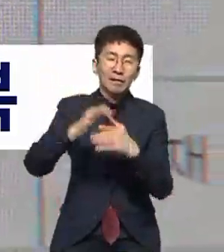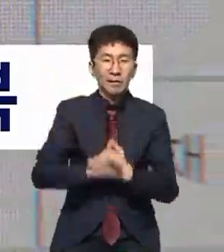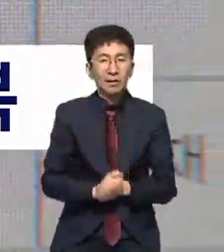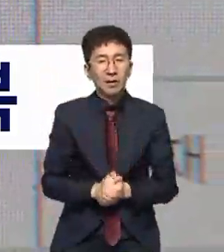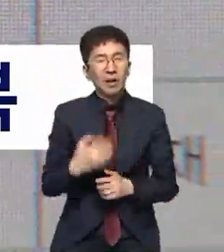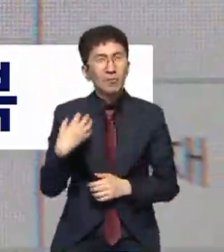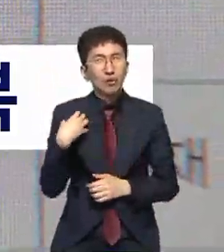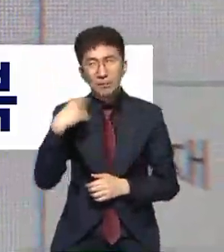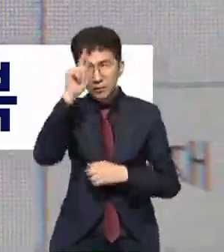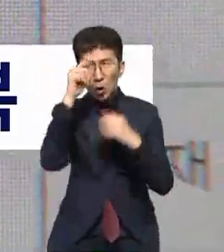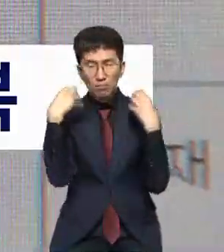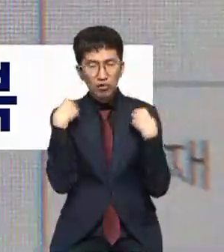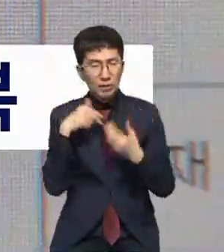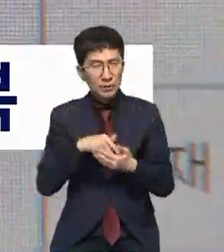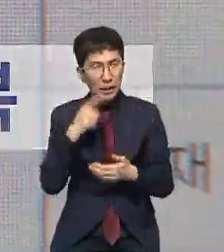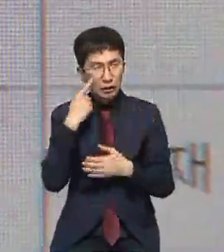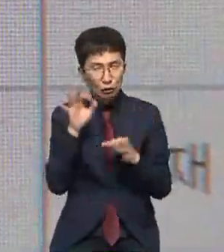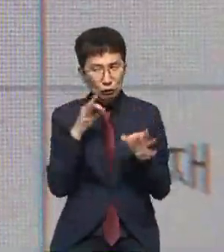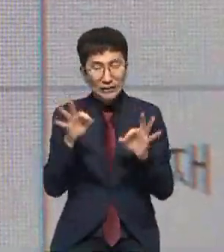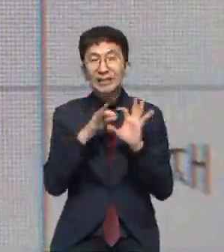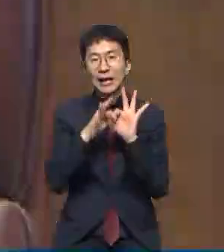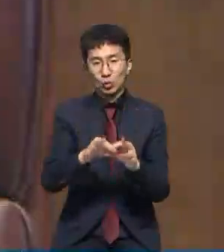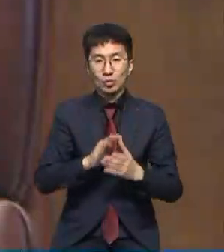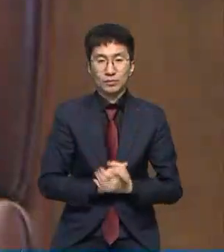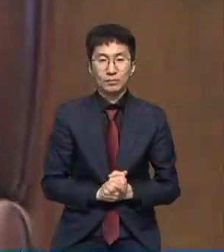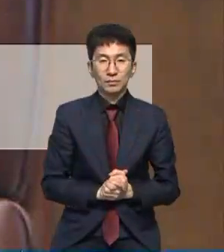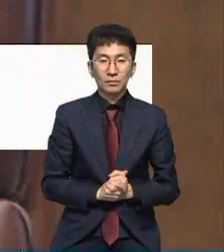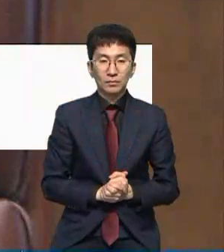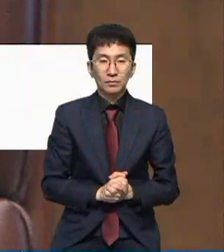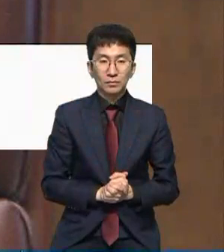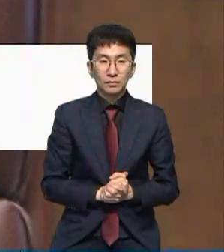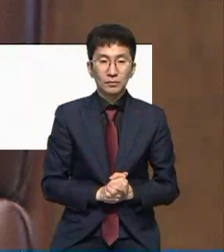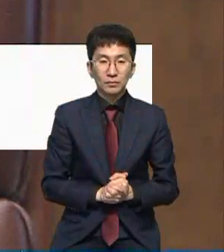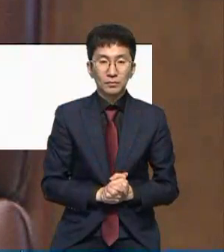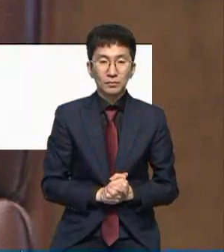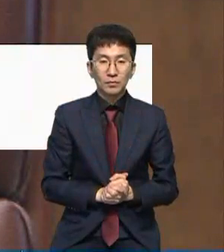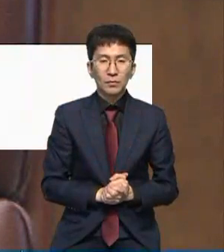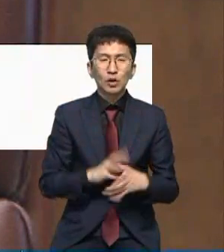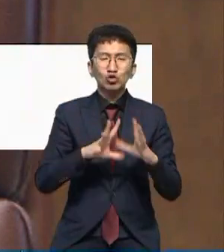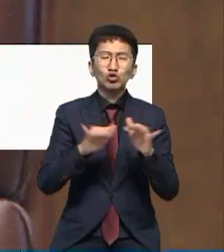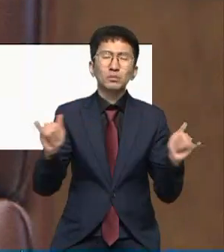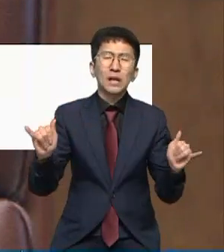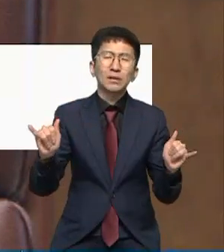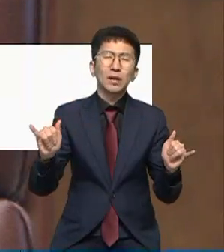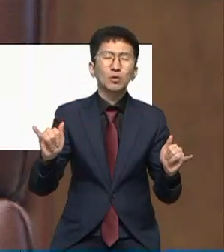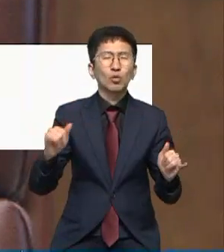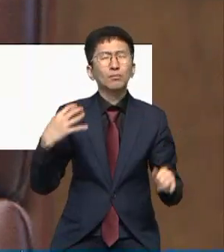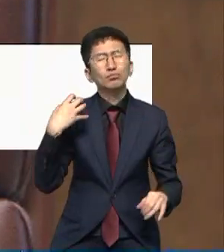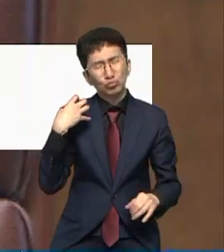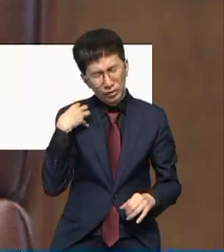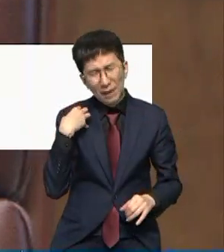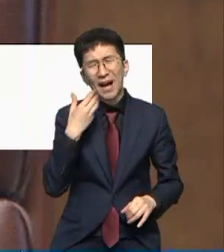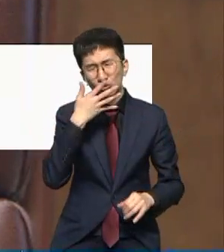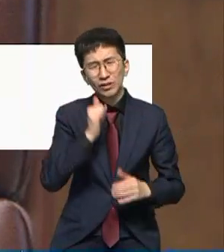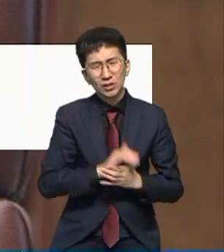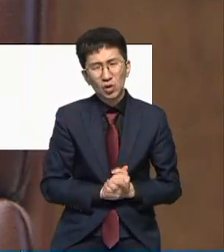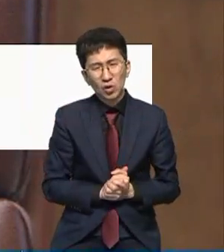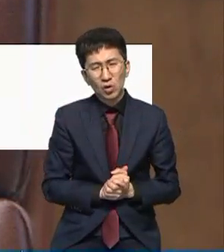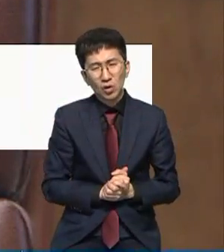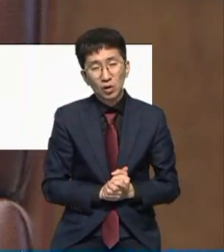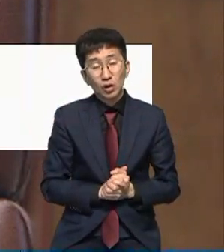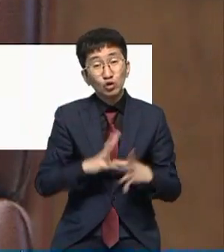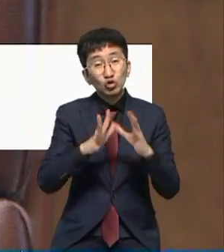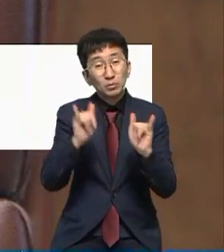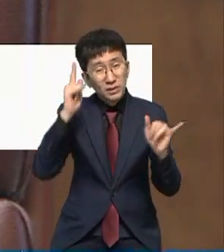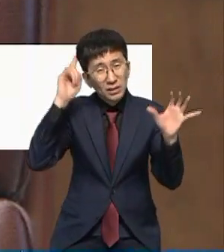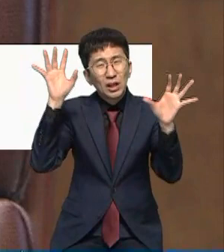부담이 역대 정부마다 반복돼 왔던 겁니다. 그 자체가 국민께 큰 부담을 지우는 문제입니다.